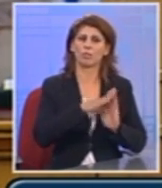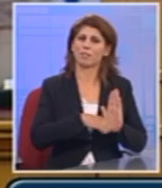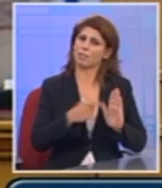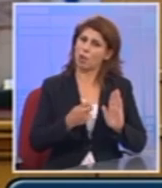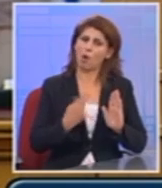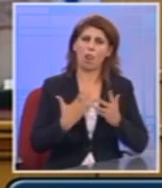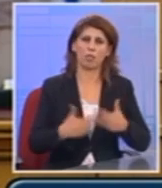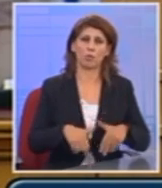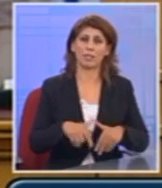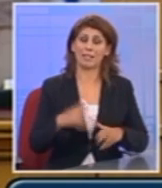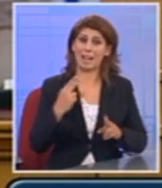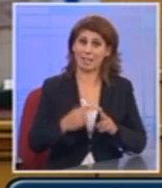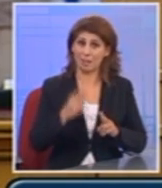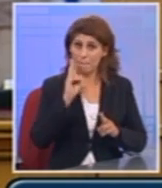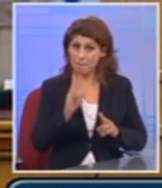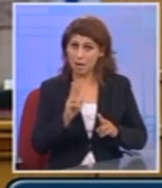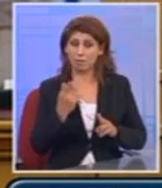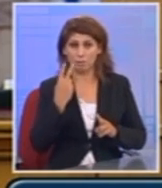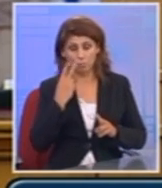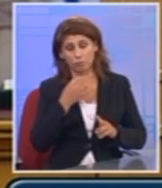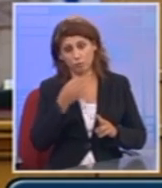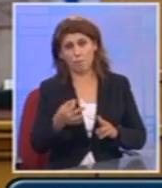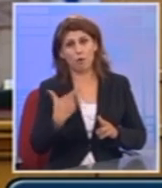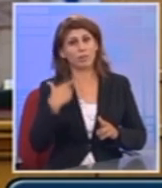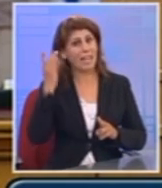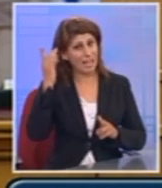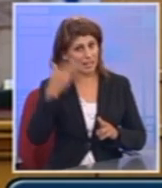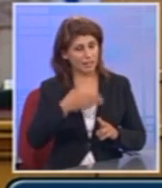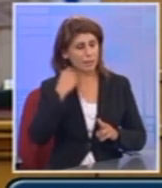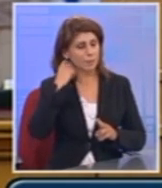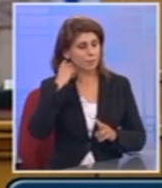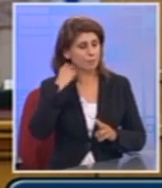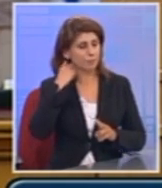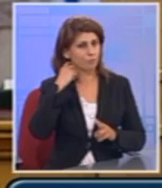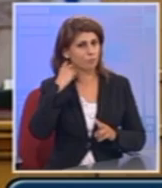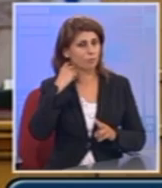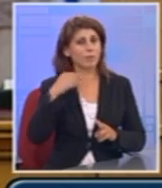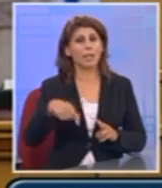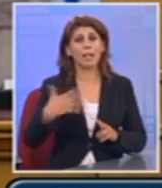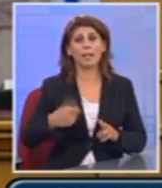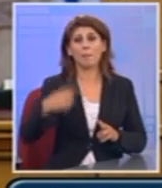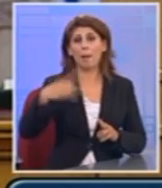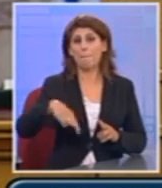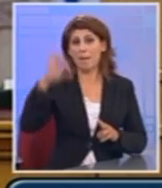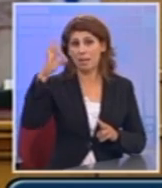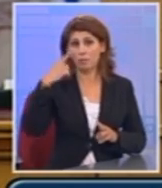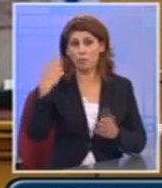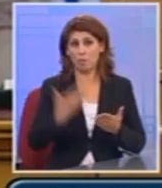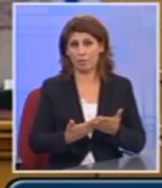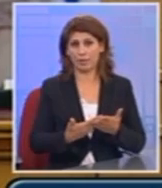το κύρια όμως παρατήρηση που θέλω να κάνω είναι ότι η αργεντινή είναι μία περίπτωση που